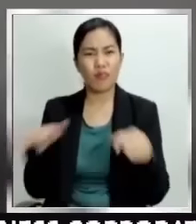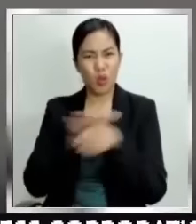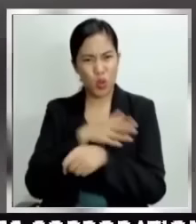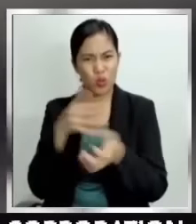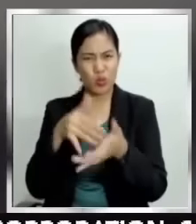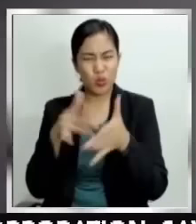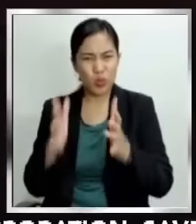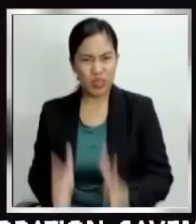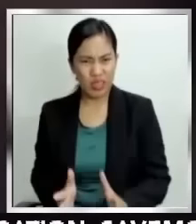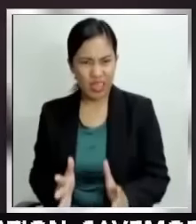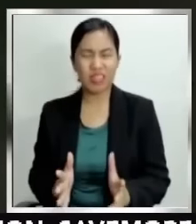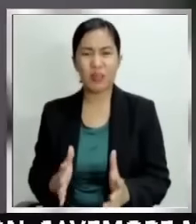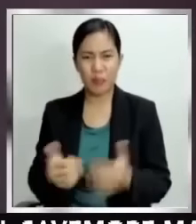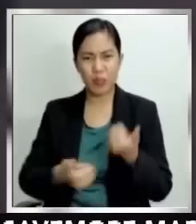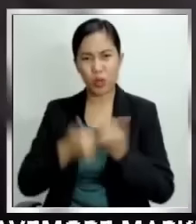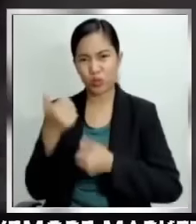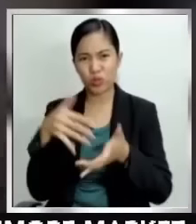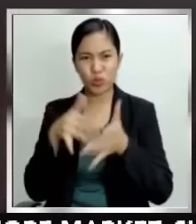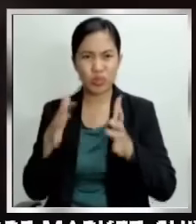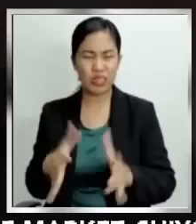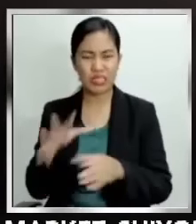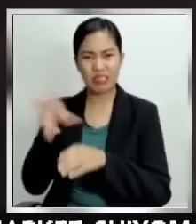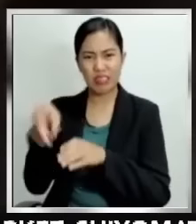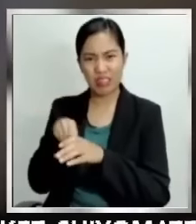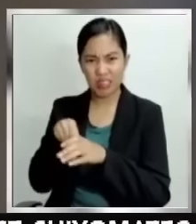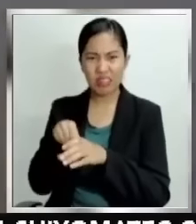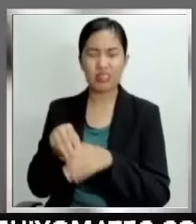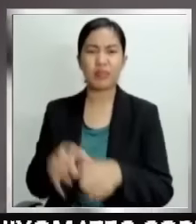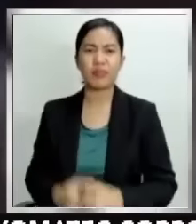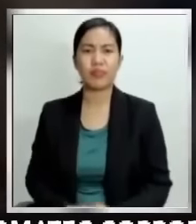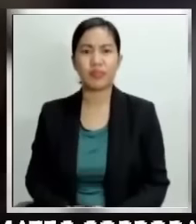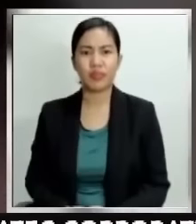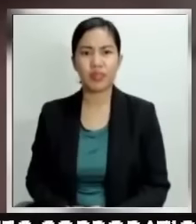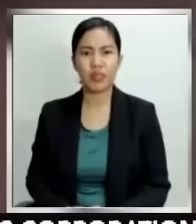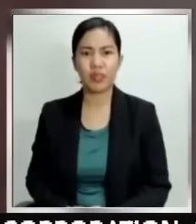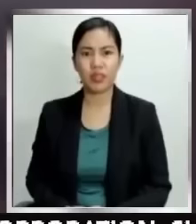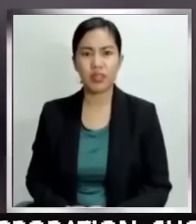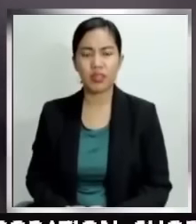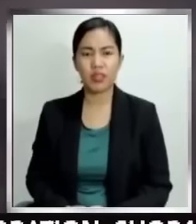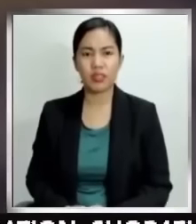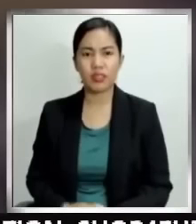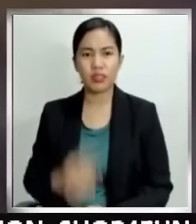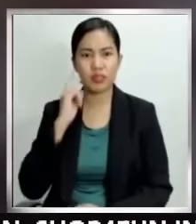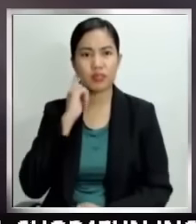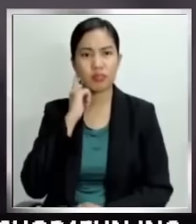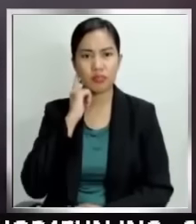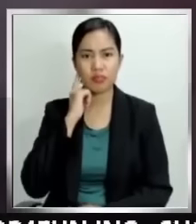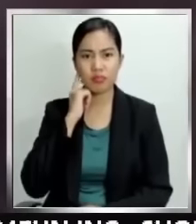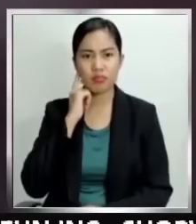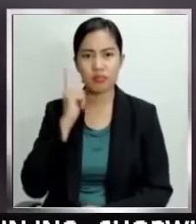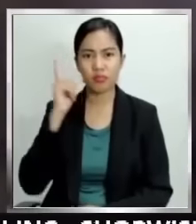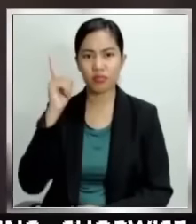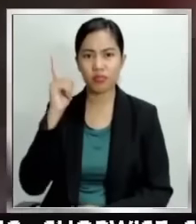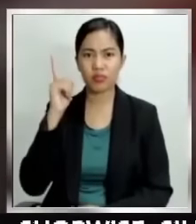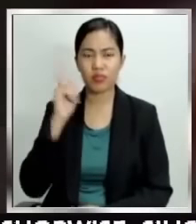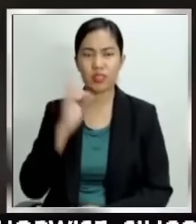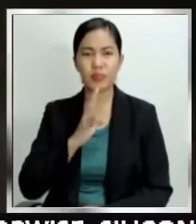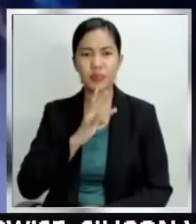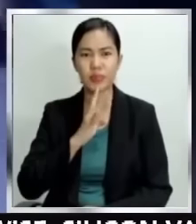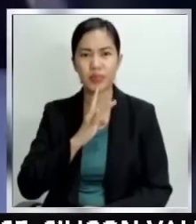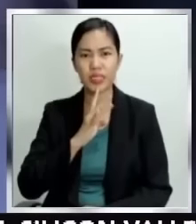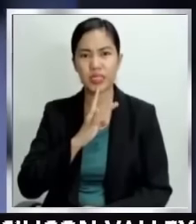dyan dito para naarap sa upas ka tao. Manang-uban daw, base sa makakita, nakasaplot ang uban, kabit. Okay, last night naman